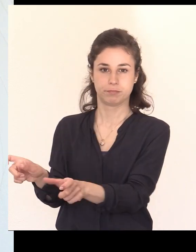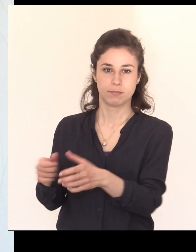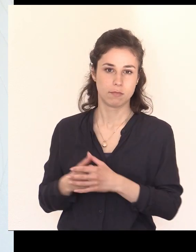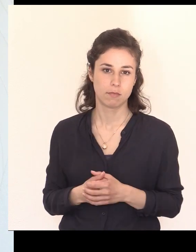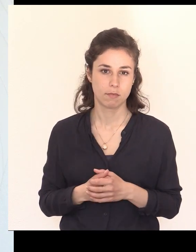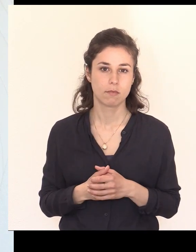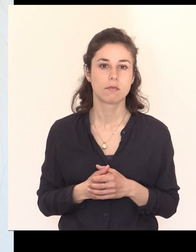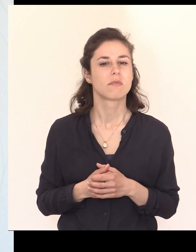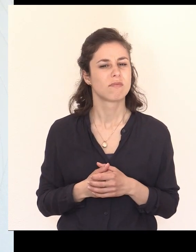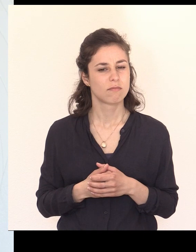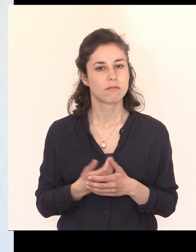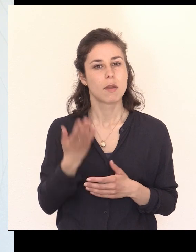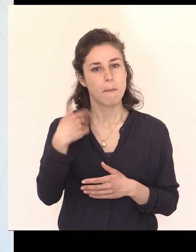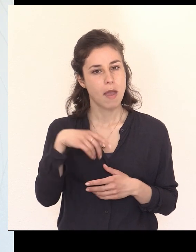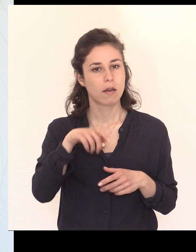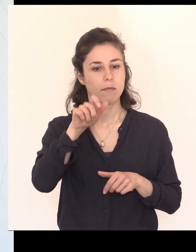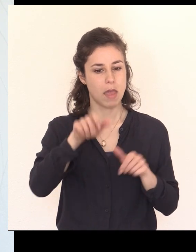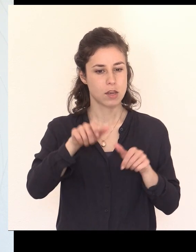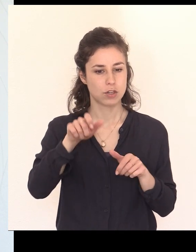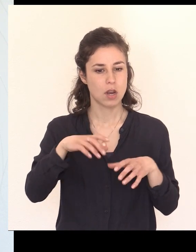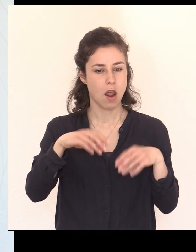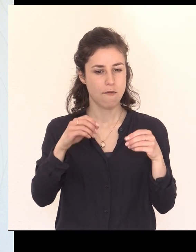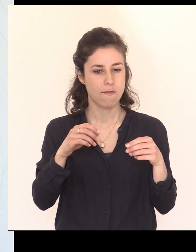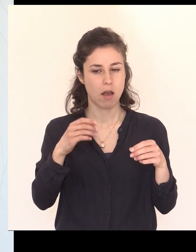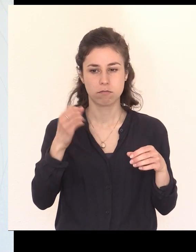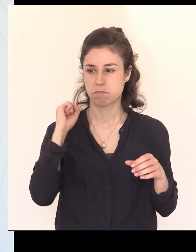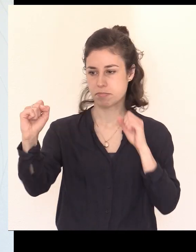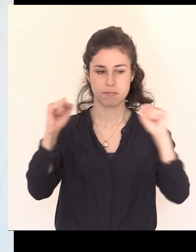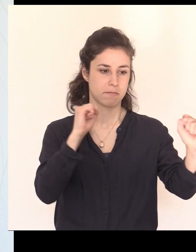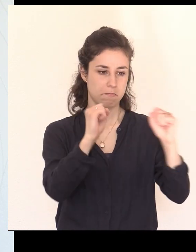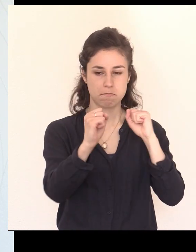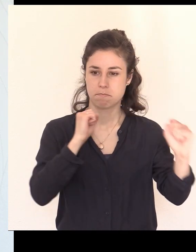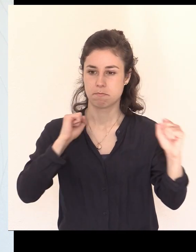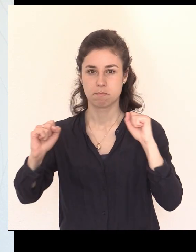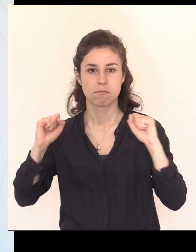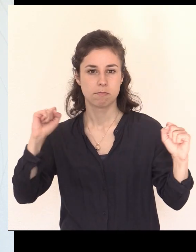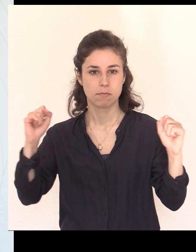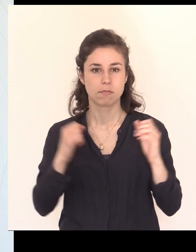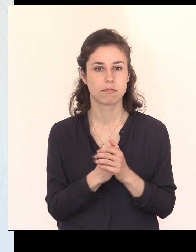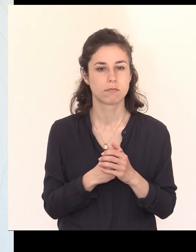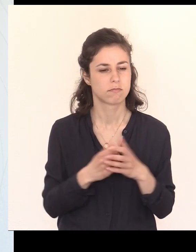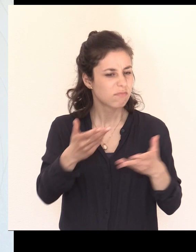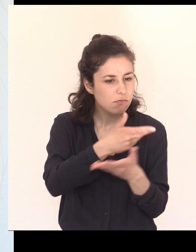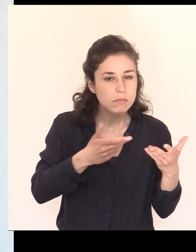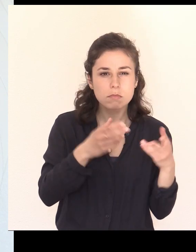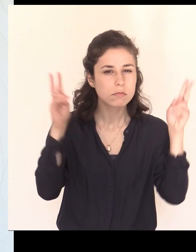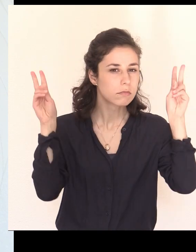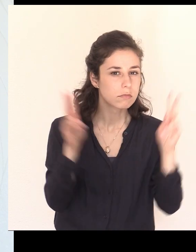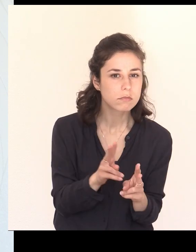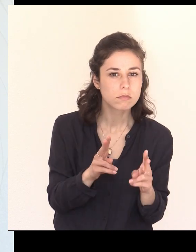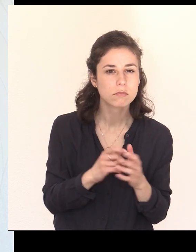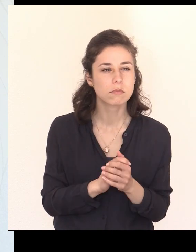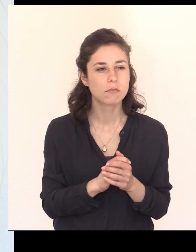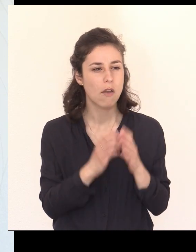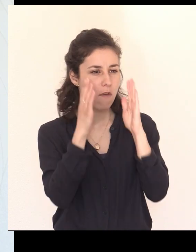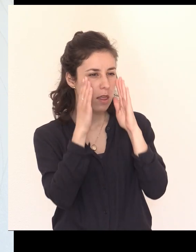mehr in Schubladen gesteckt. Man redet nicht mehr miteinander. Das Misstrauen